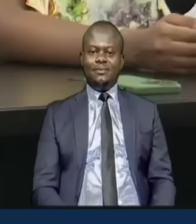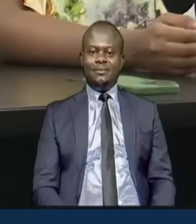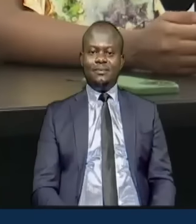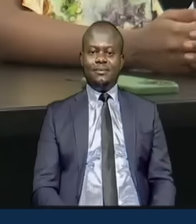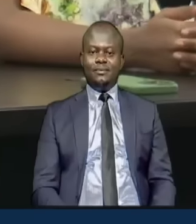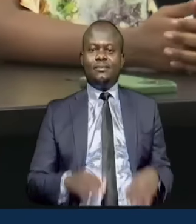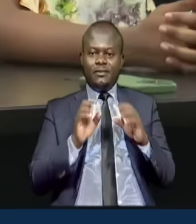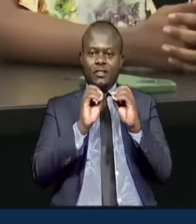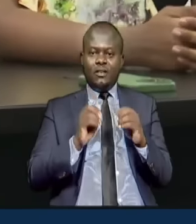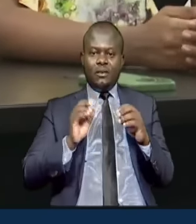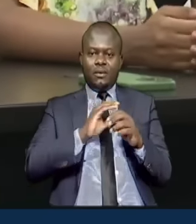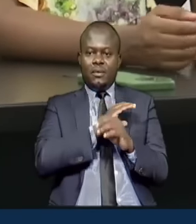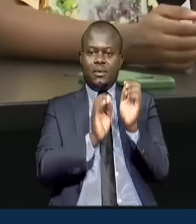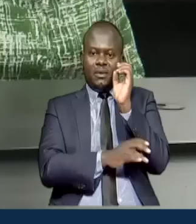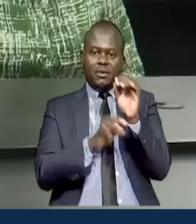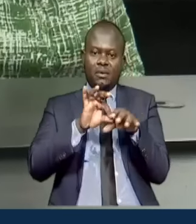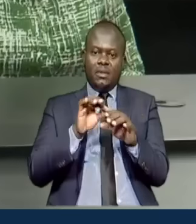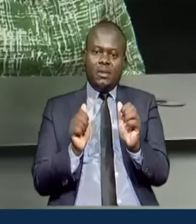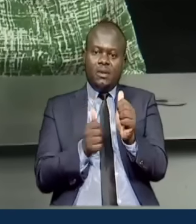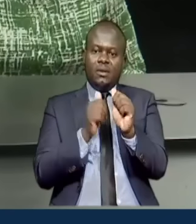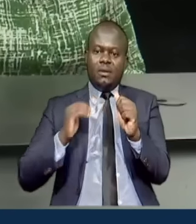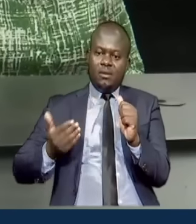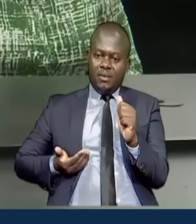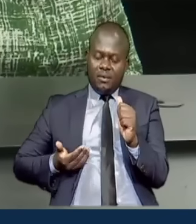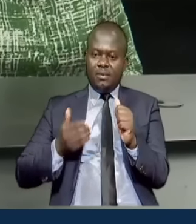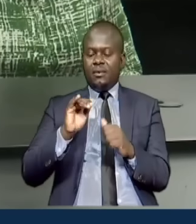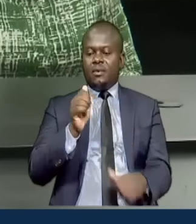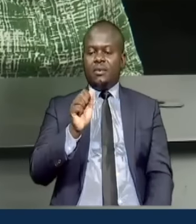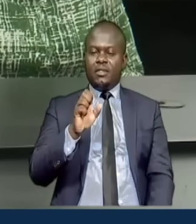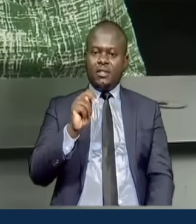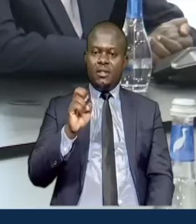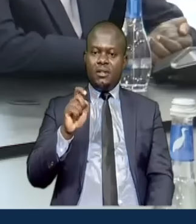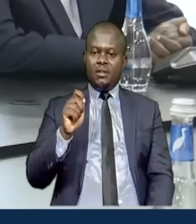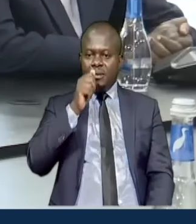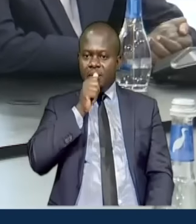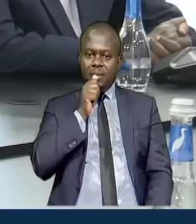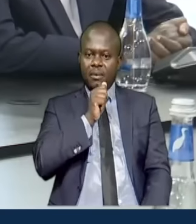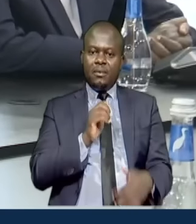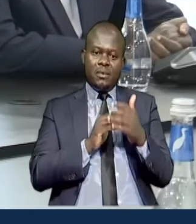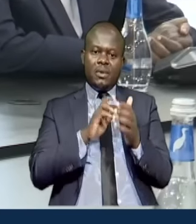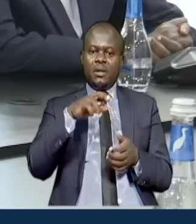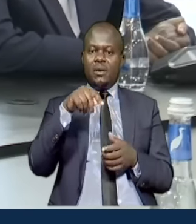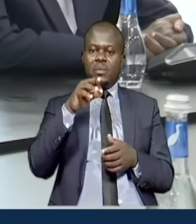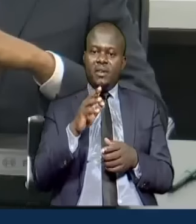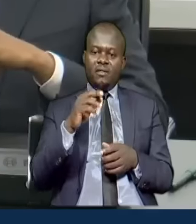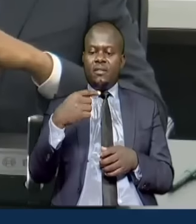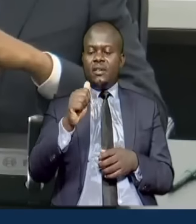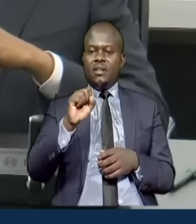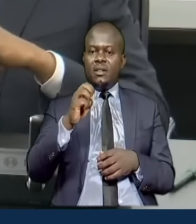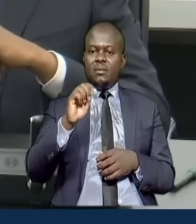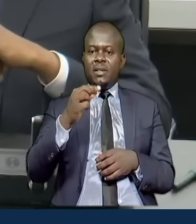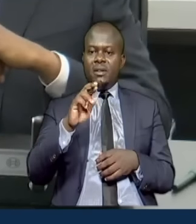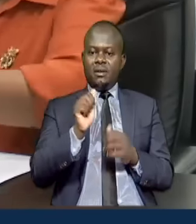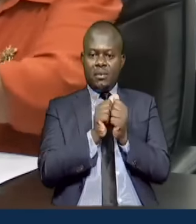Ku biro bya komisiyo y'igihugu y'amatora yari aherekejwe na madamu we Jeannette Kagame, umunyamabanga mukuru wa FPR Inkotanyi Gasamagera Wellaris